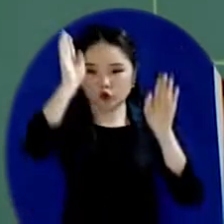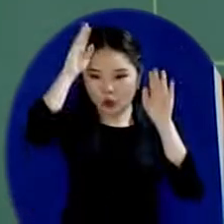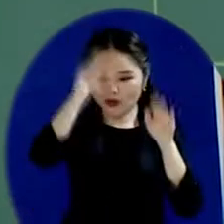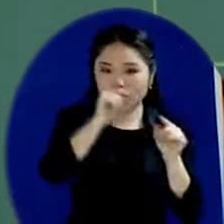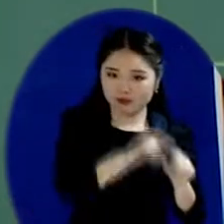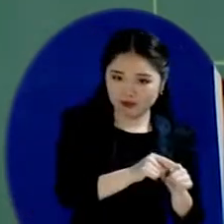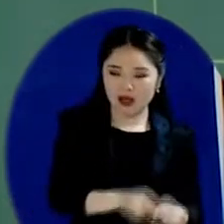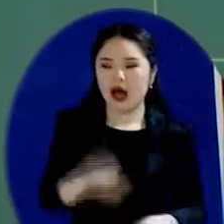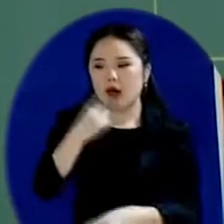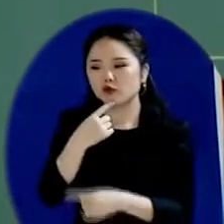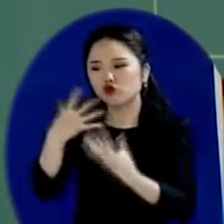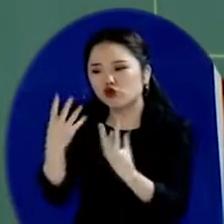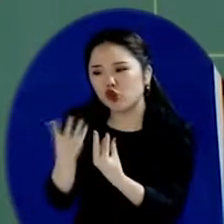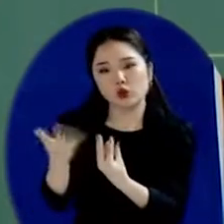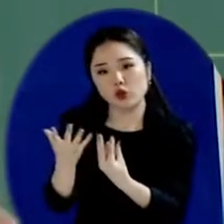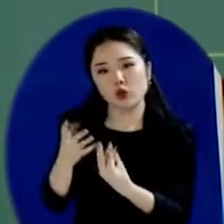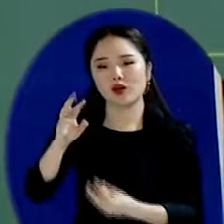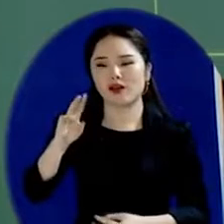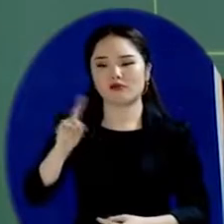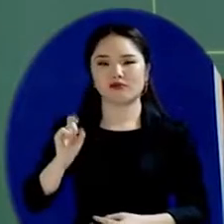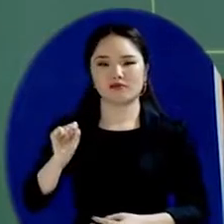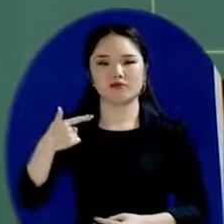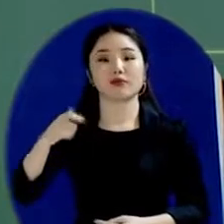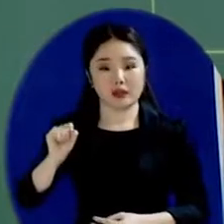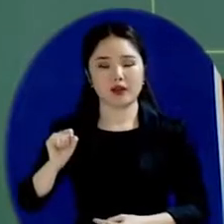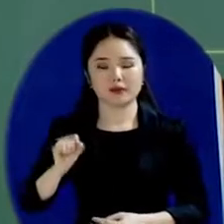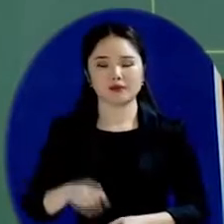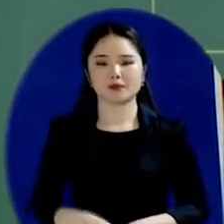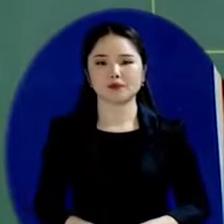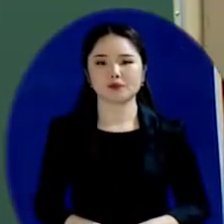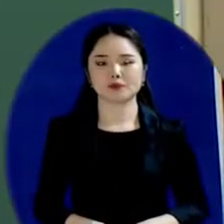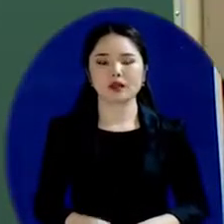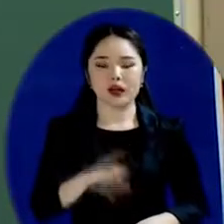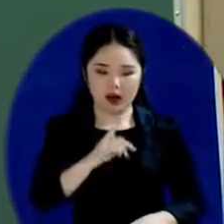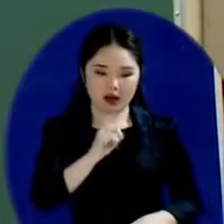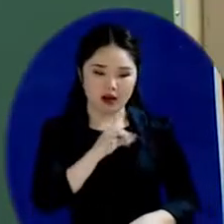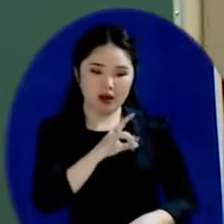байна. Хамгийн цөөн амт нь янзаг байгаа юм байна. За хэрэм